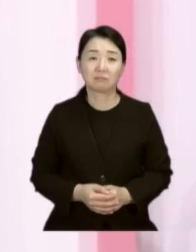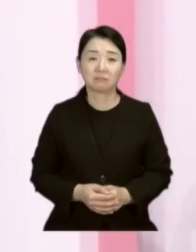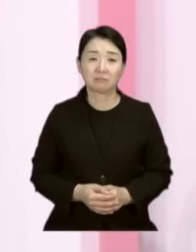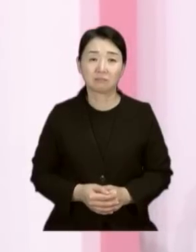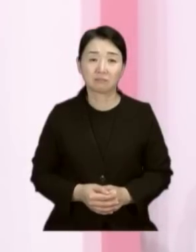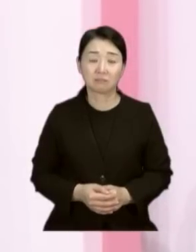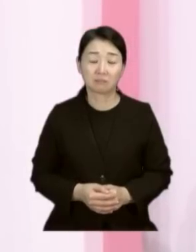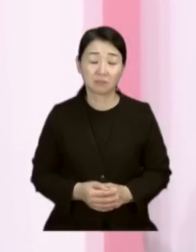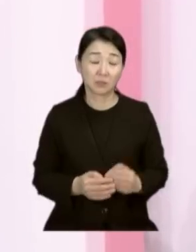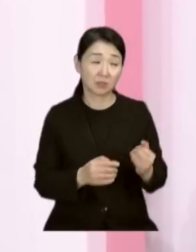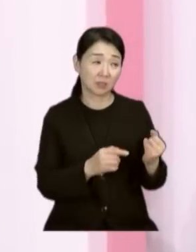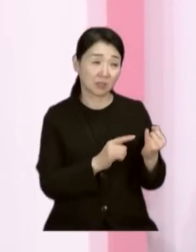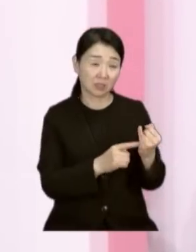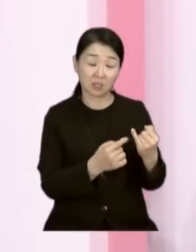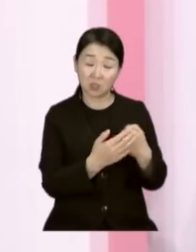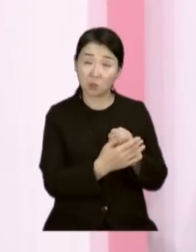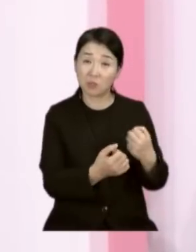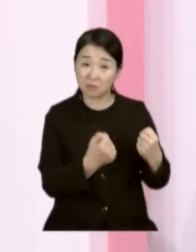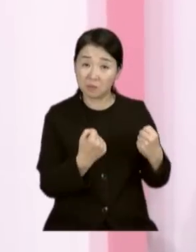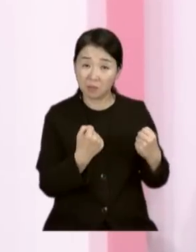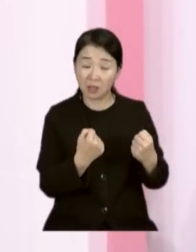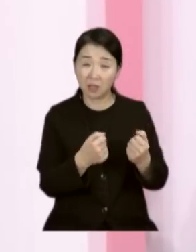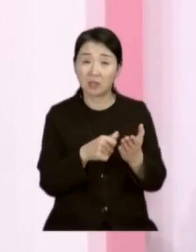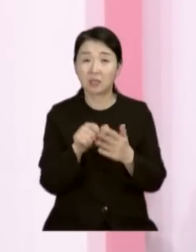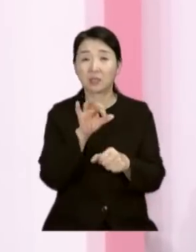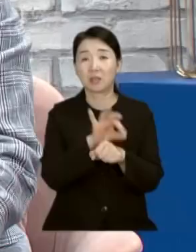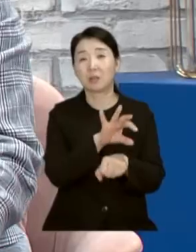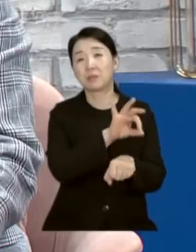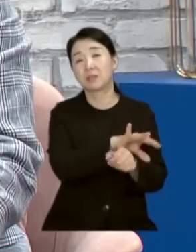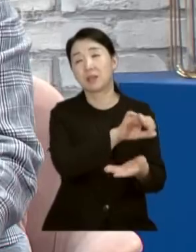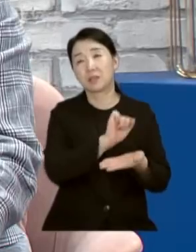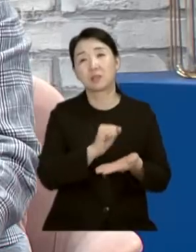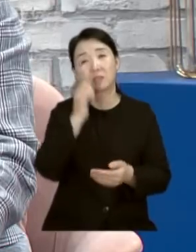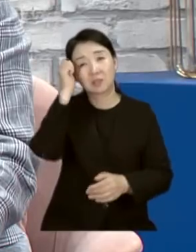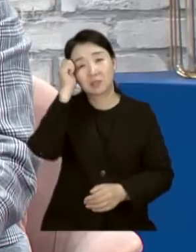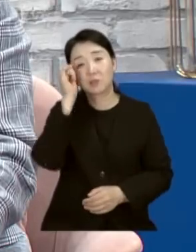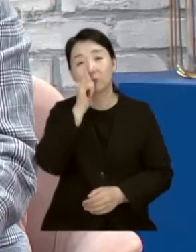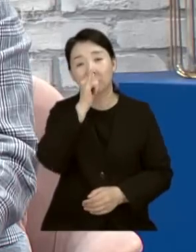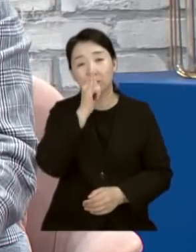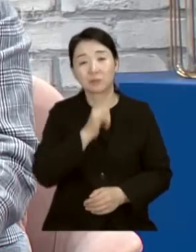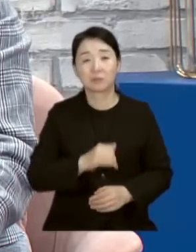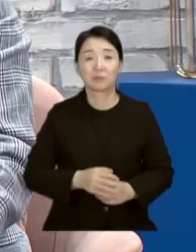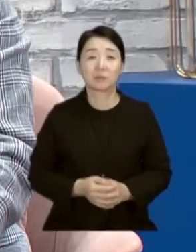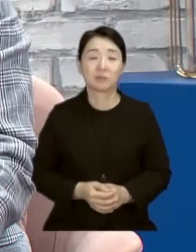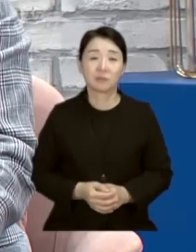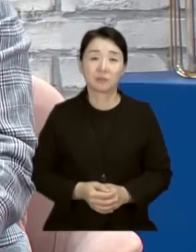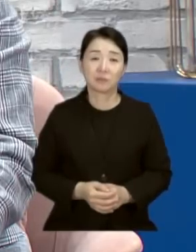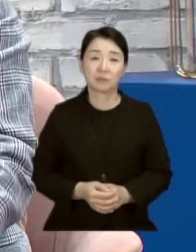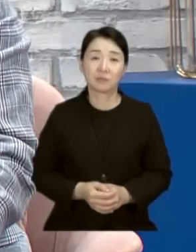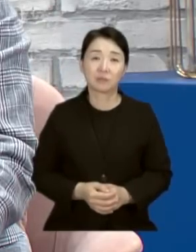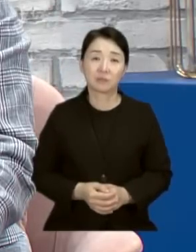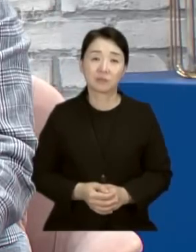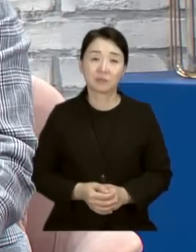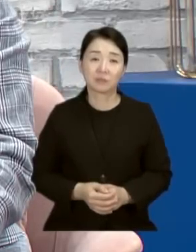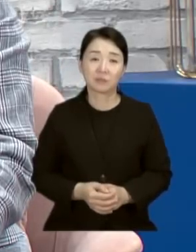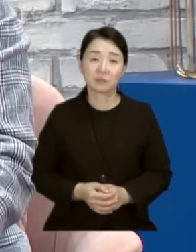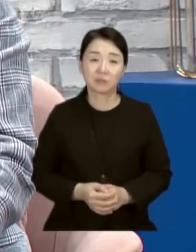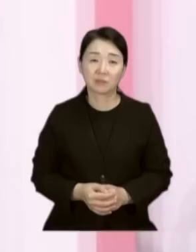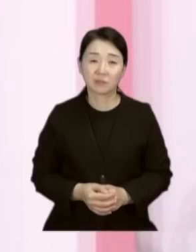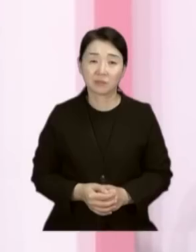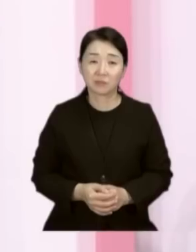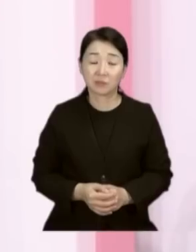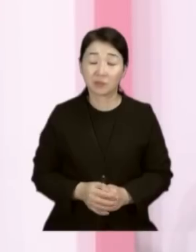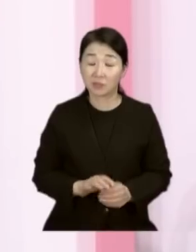정말 힘을 얻어서 장난감을 사온 기억이 있는데 세상에, 그 시간 동안